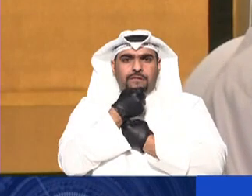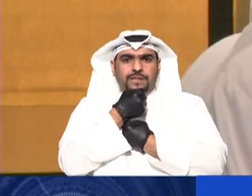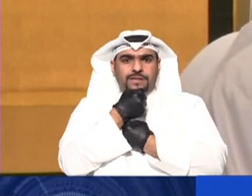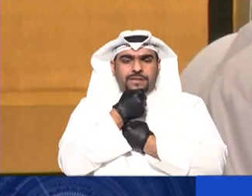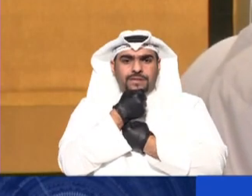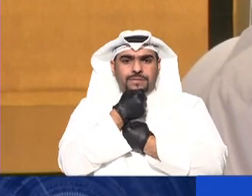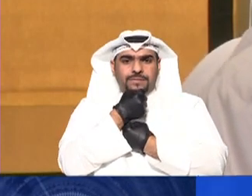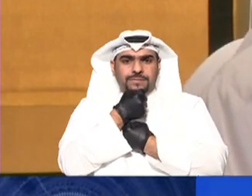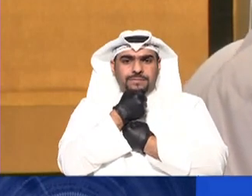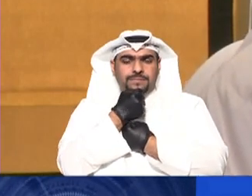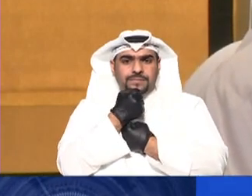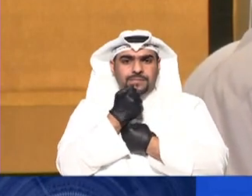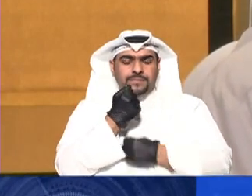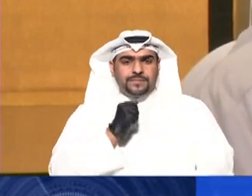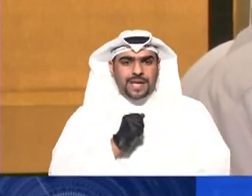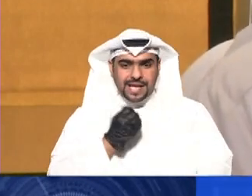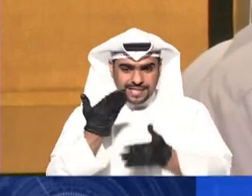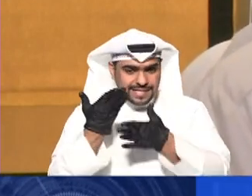أبعد شيء ممكن أن